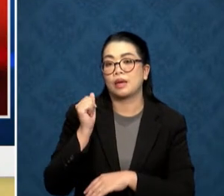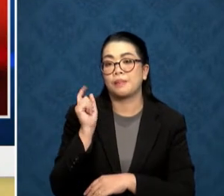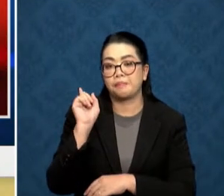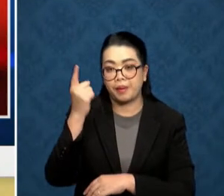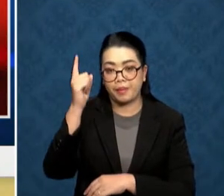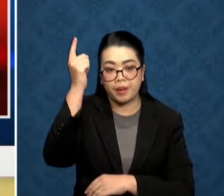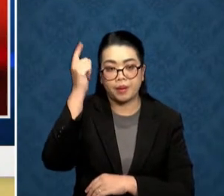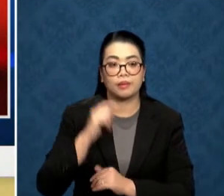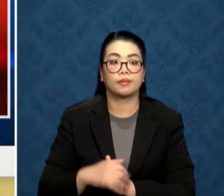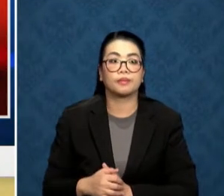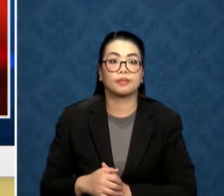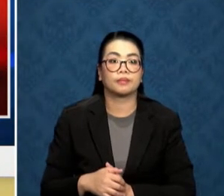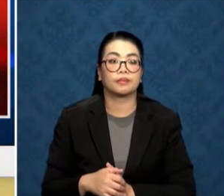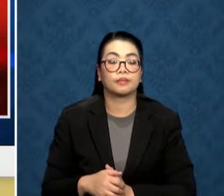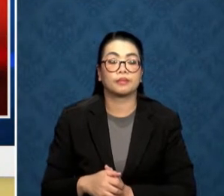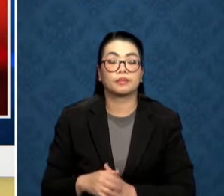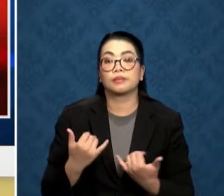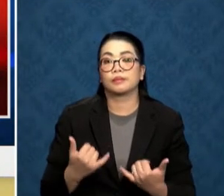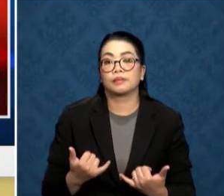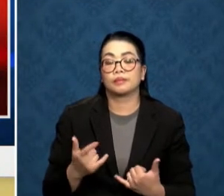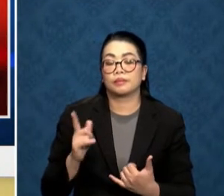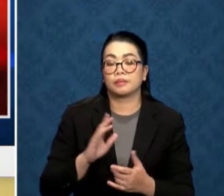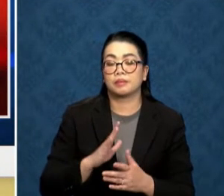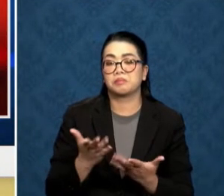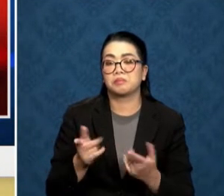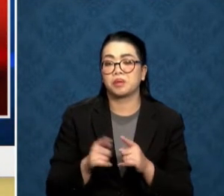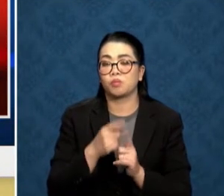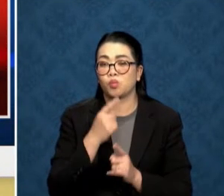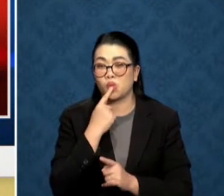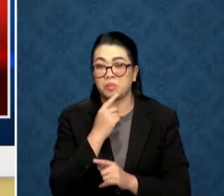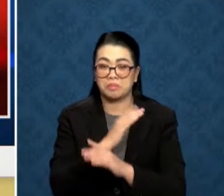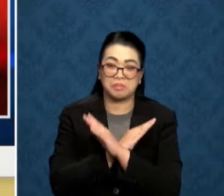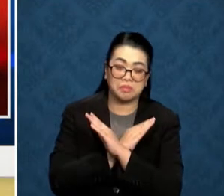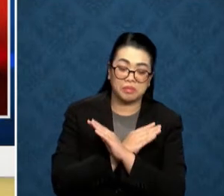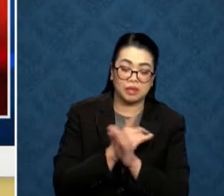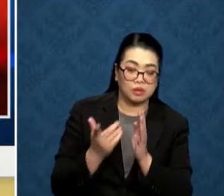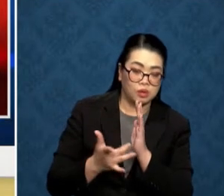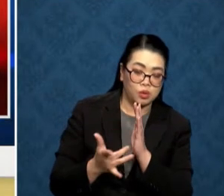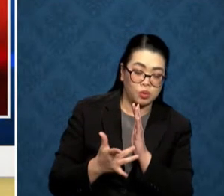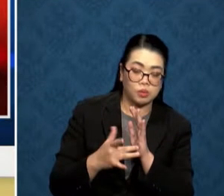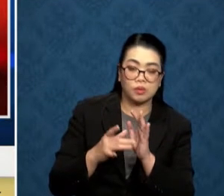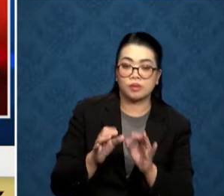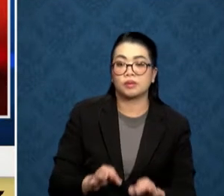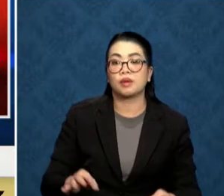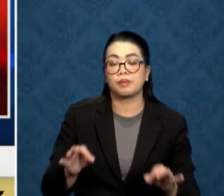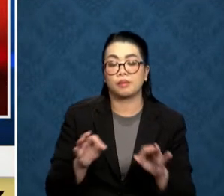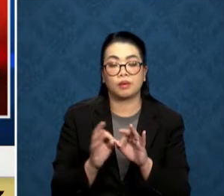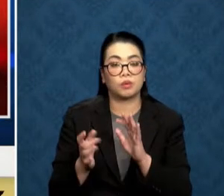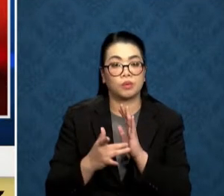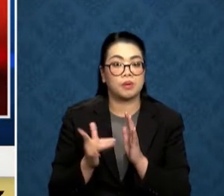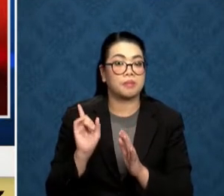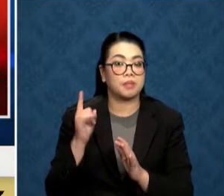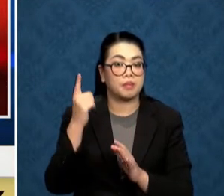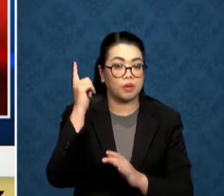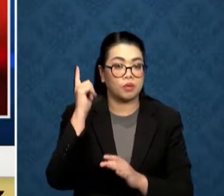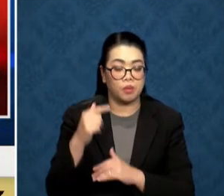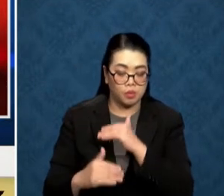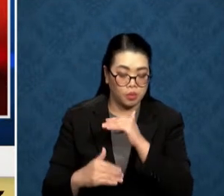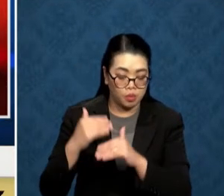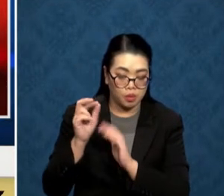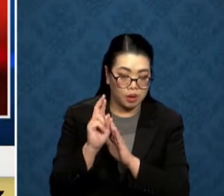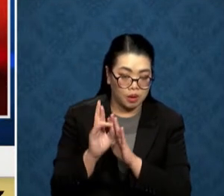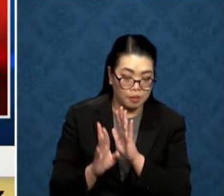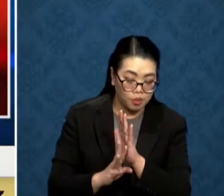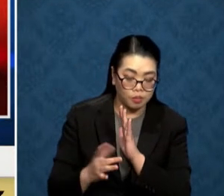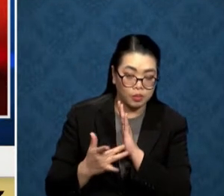บในปจจุบันนี้เราปัติเศษไม่ได้จร ครั วาเทคโโยีมีคามสคัญอยากมากเราต้เร่งพัฒนาระบบให้